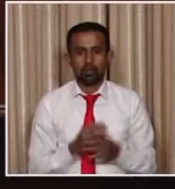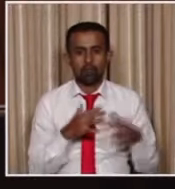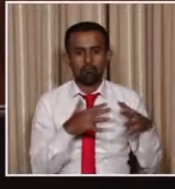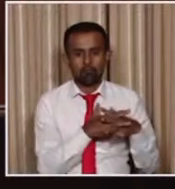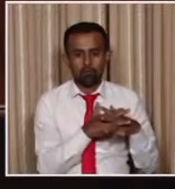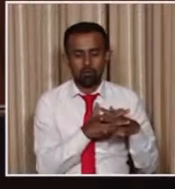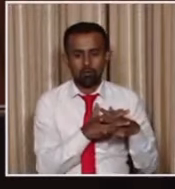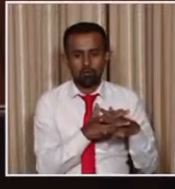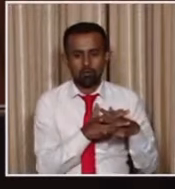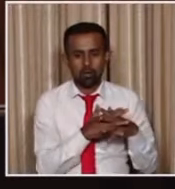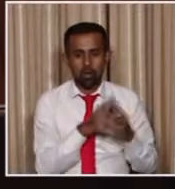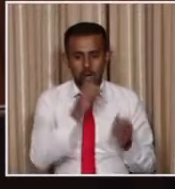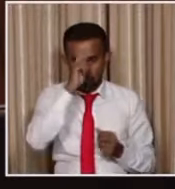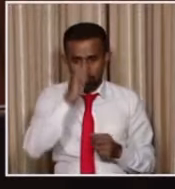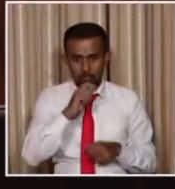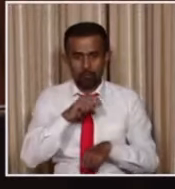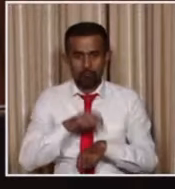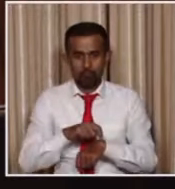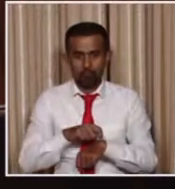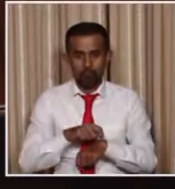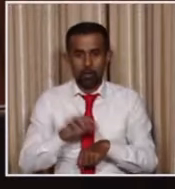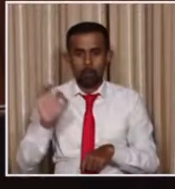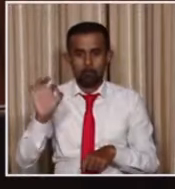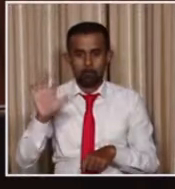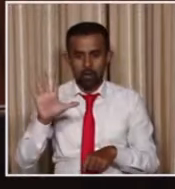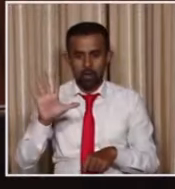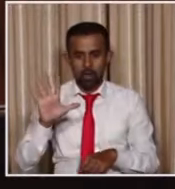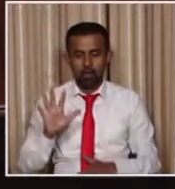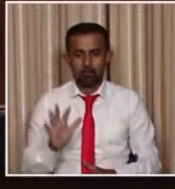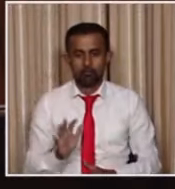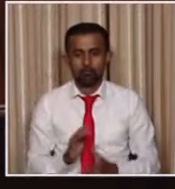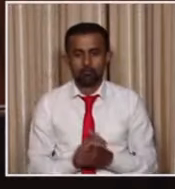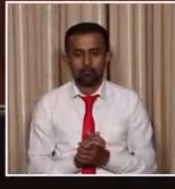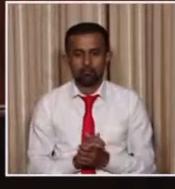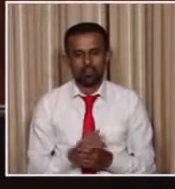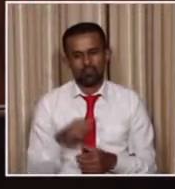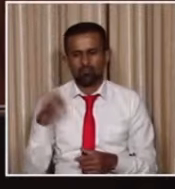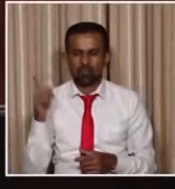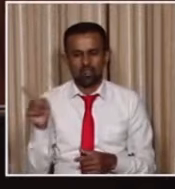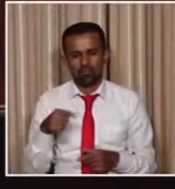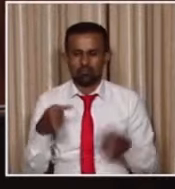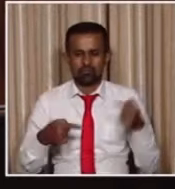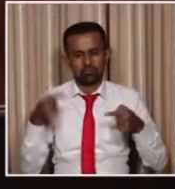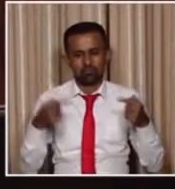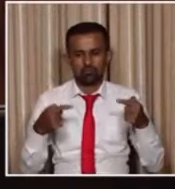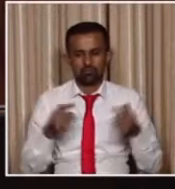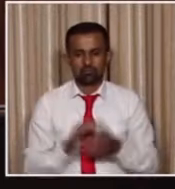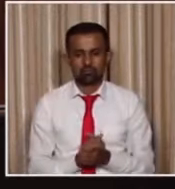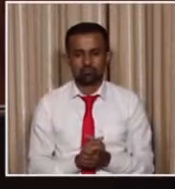වසන්තයාපා බණ්ඩාරම ඇතුමා ඔබතුමාට මිනිත්තු පහක් කාලයක් කරුමන්තුමා වෙන දවසක ඔය විවාදේ කරගම්මු.